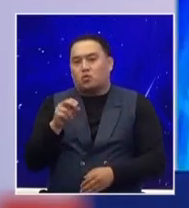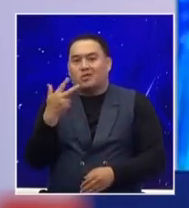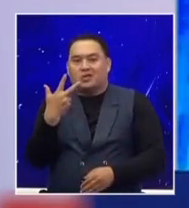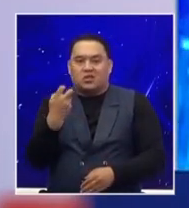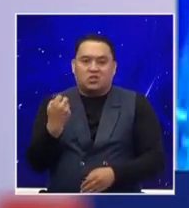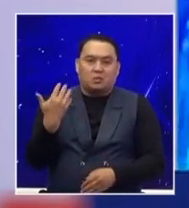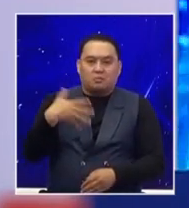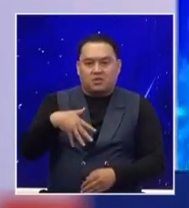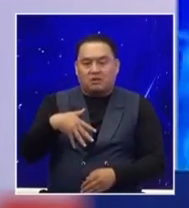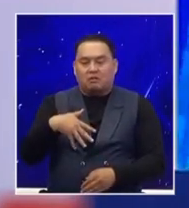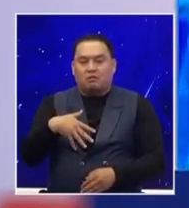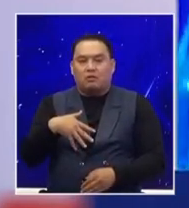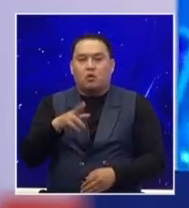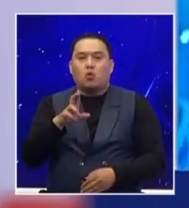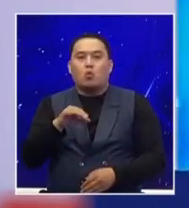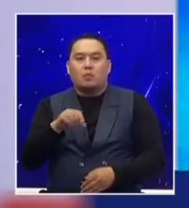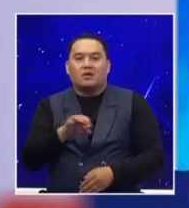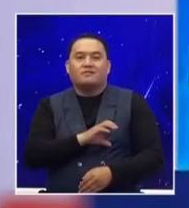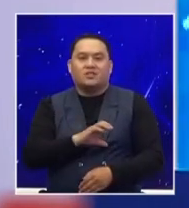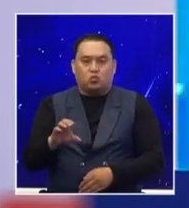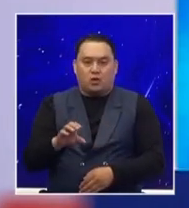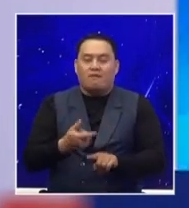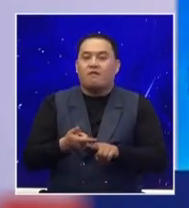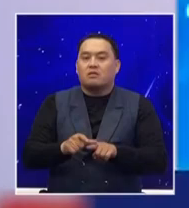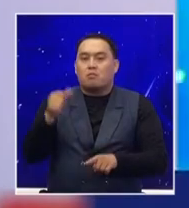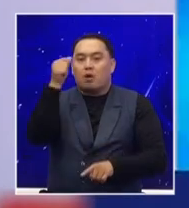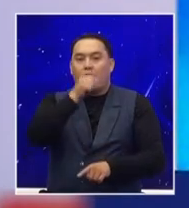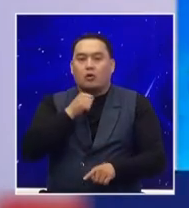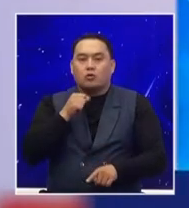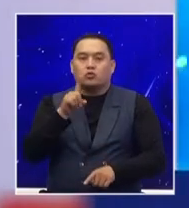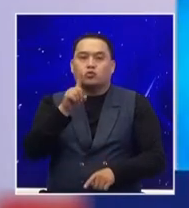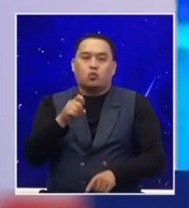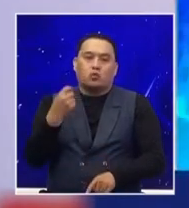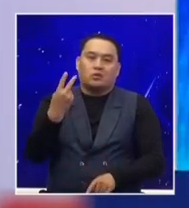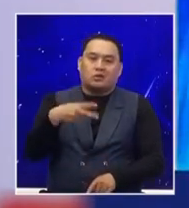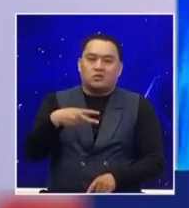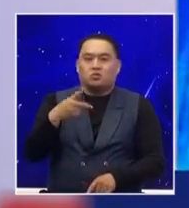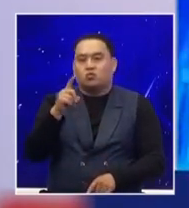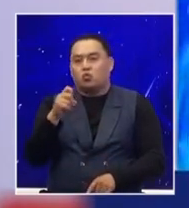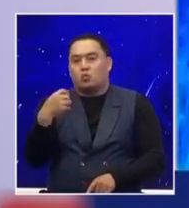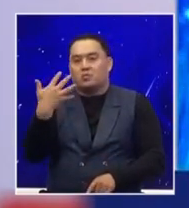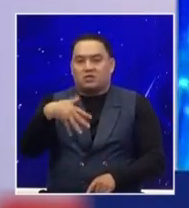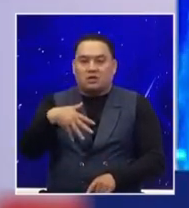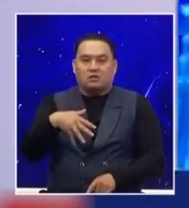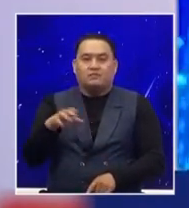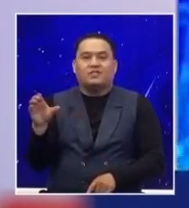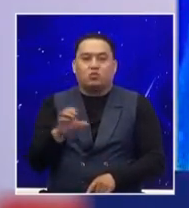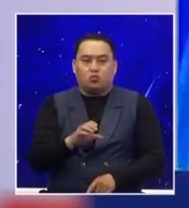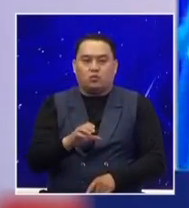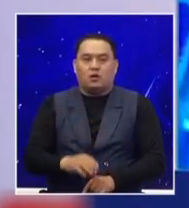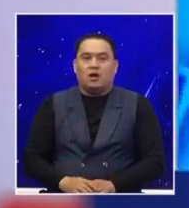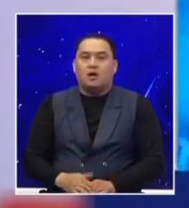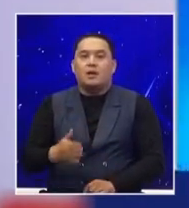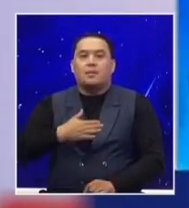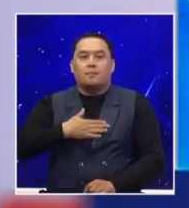500-350 тысячи кубов в секунду. В этом году там было 130-150 кубометров в секунду. И